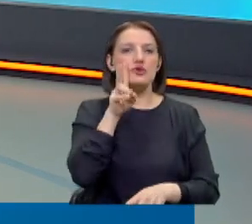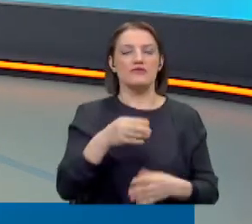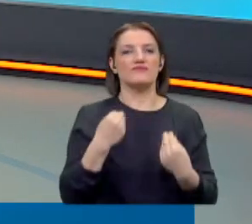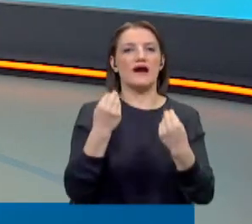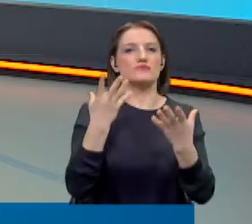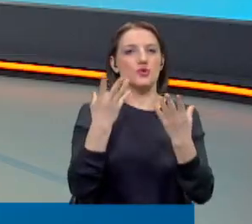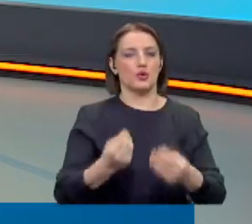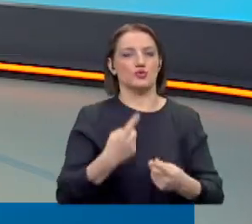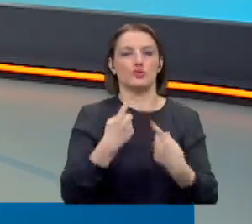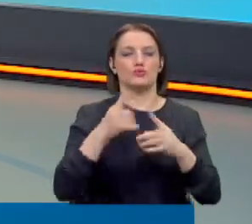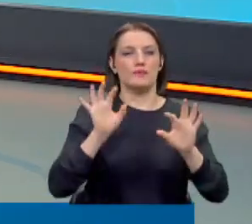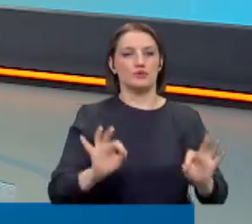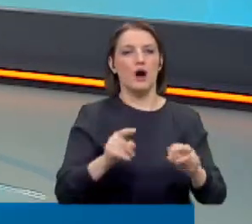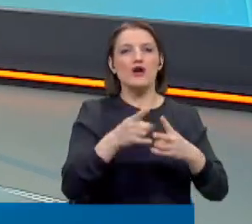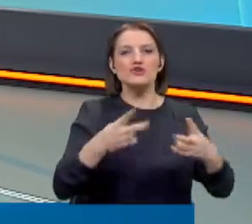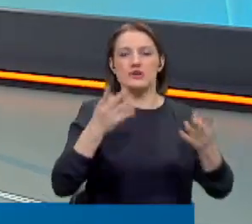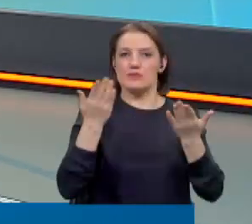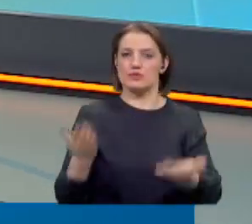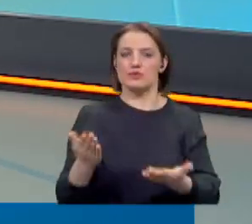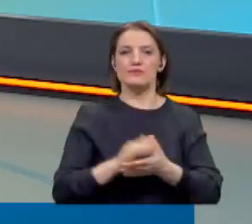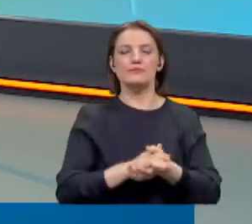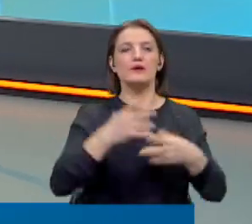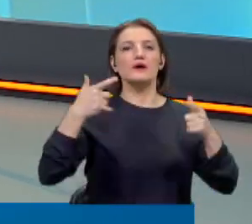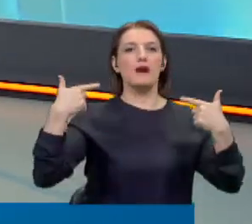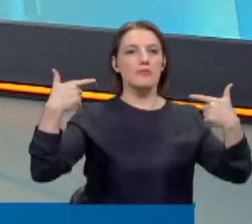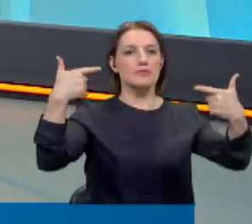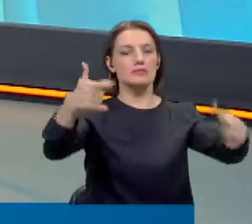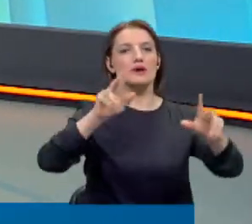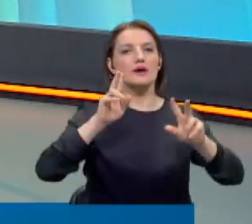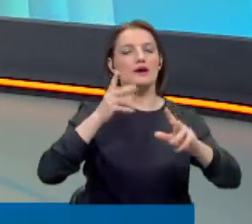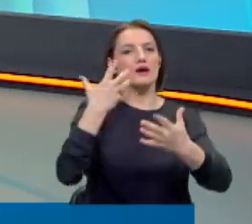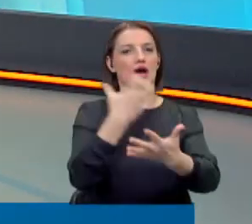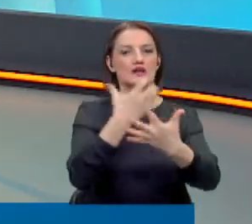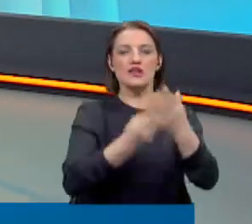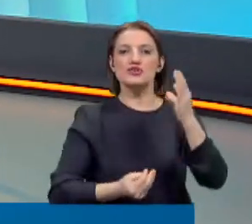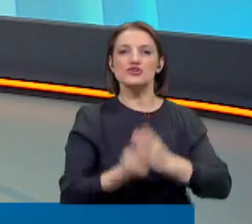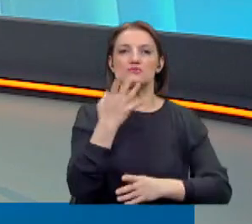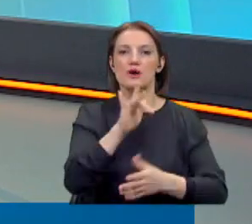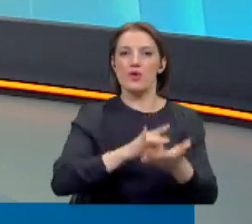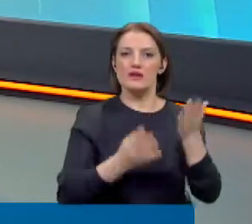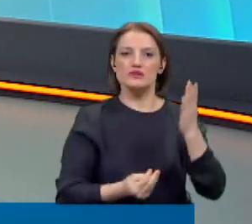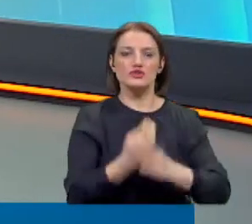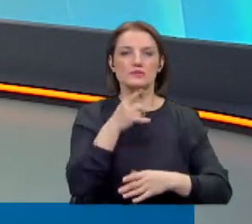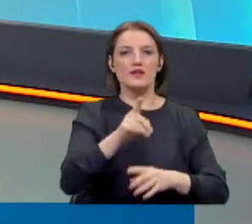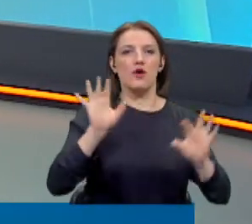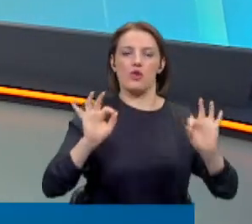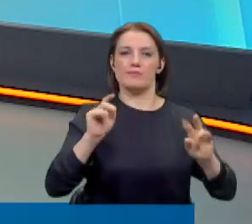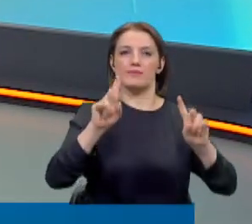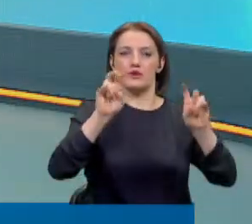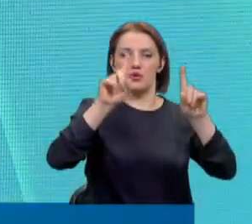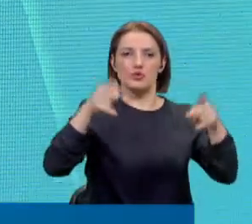olduğu mesaj buydu yaptığı açıklamada buydu Mobese kayıtlarının ortaya çıkarılması mühim bir mesele bu olay